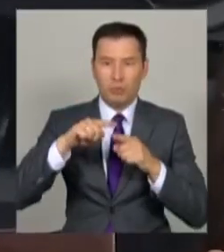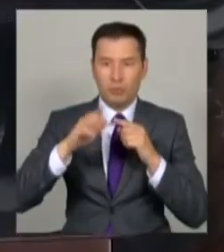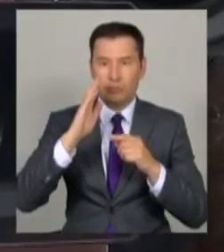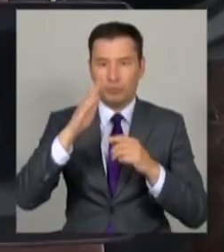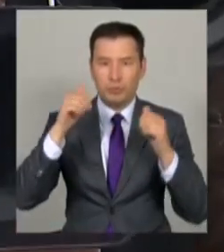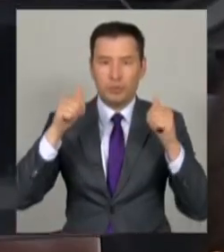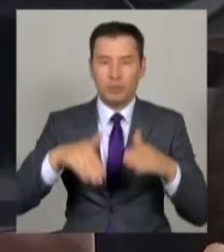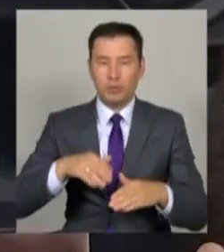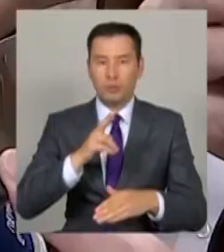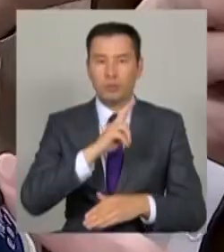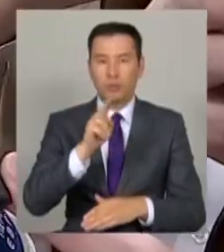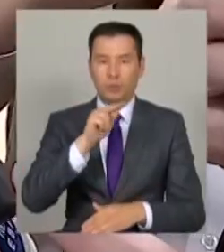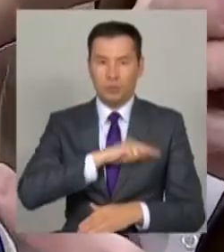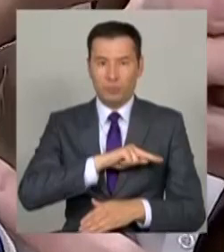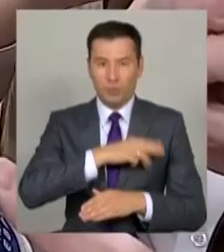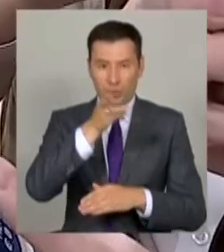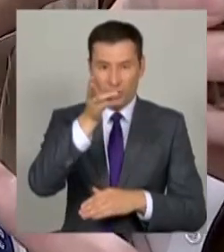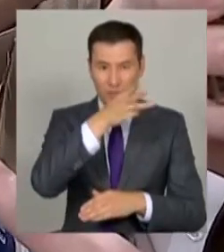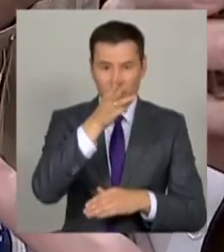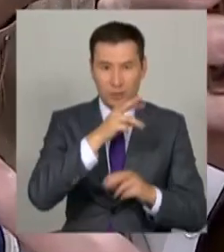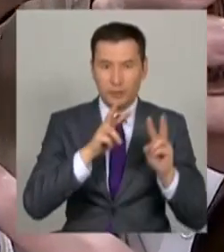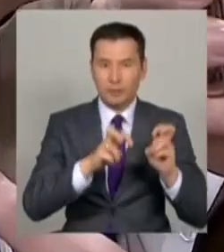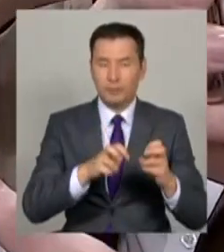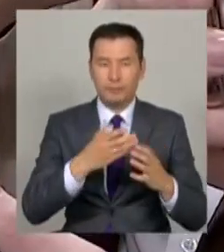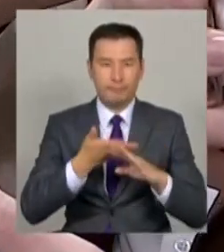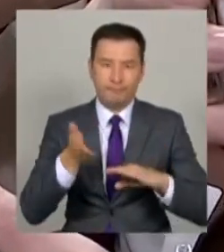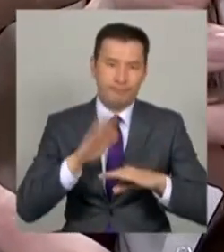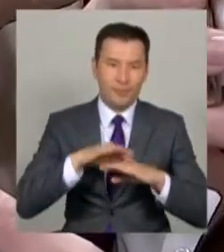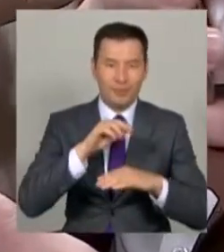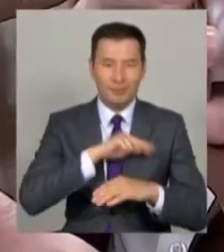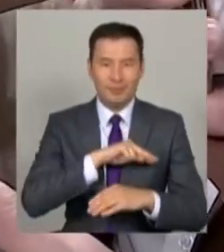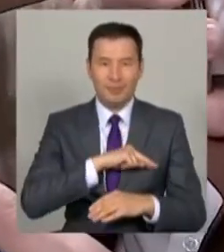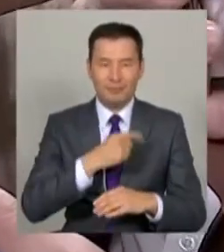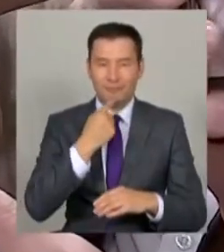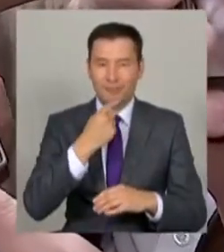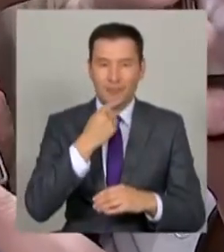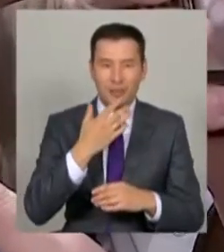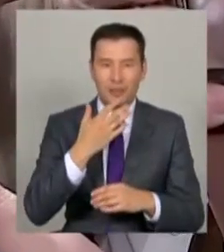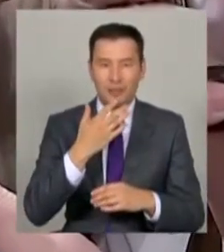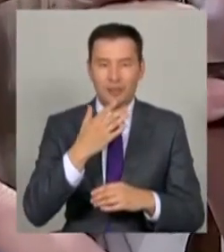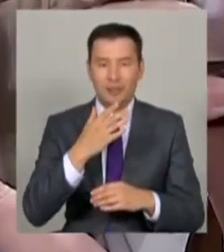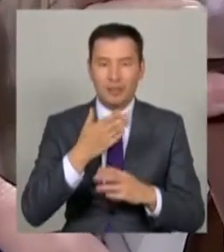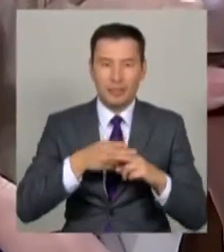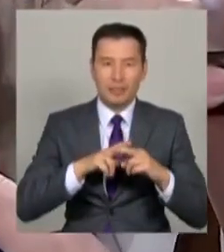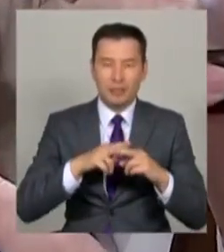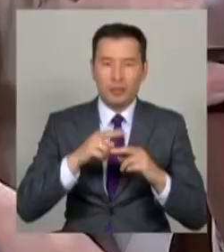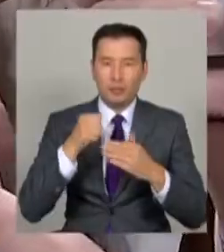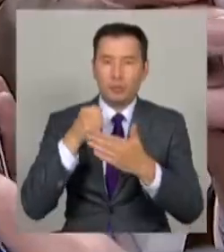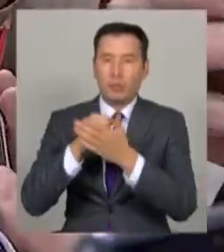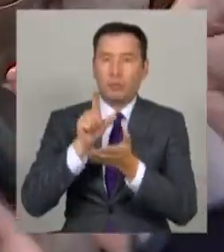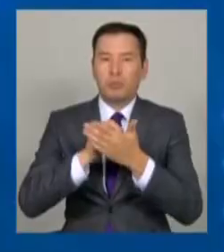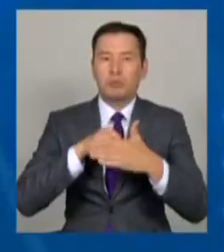Я, конечно, была бы готова завтра уже прийти к консенсусу, но это же наши партнеры. Я думаю, что к концу месяца, наверное, выйдем уже.